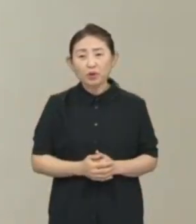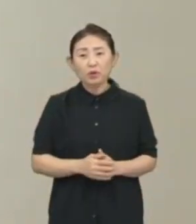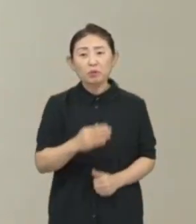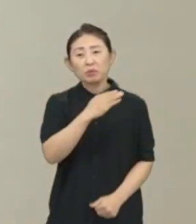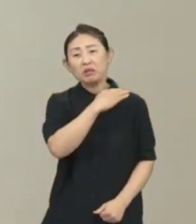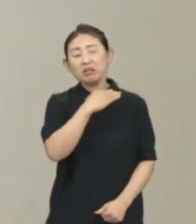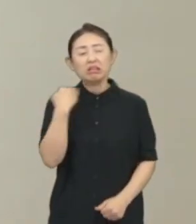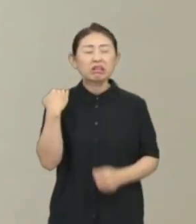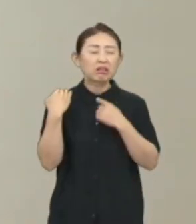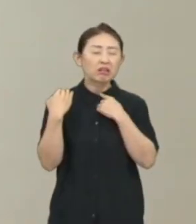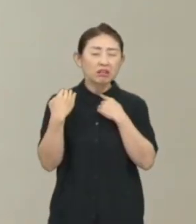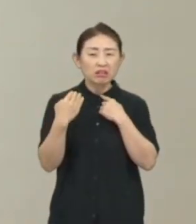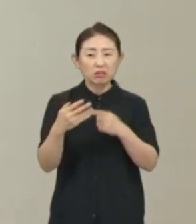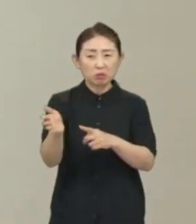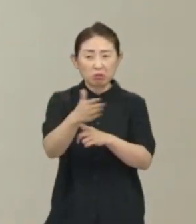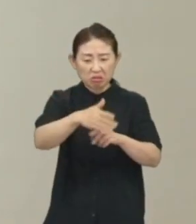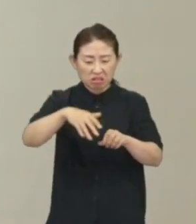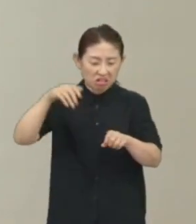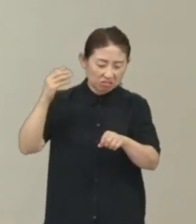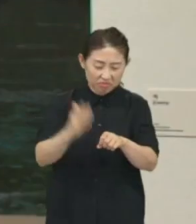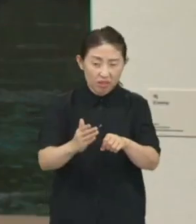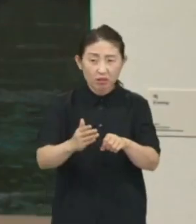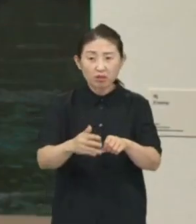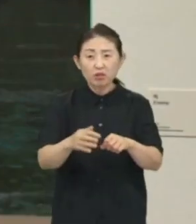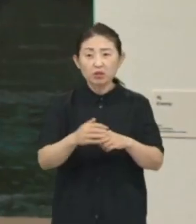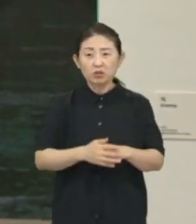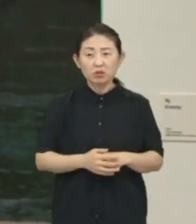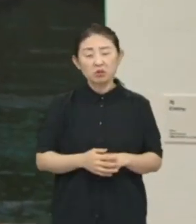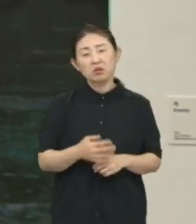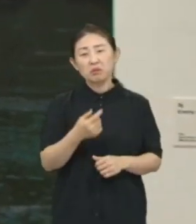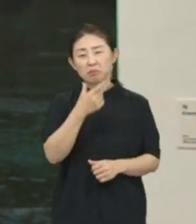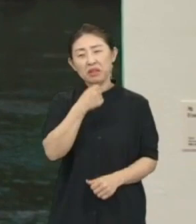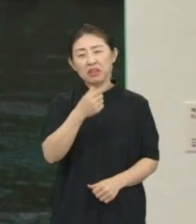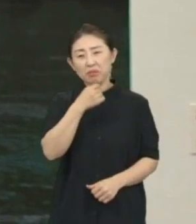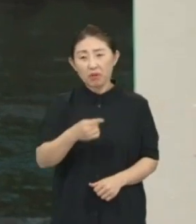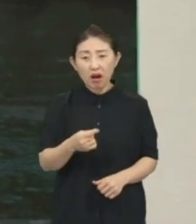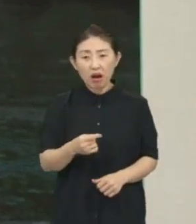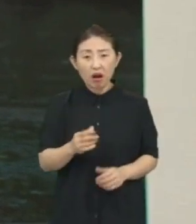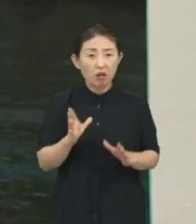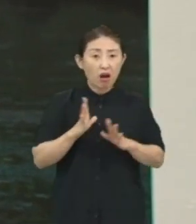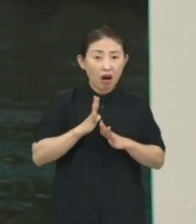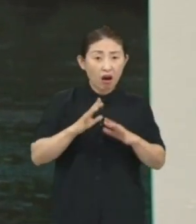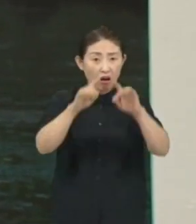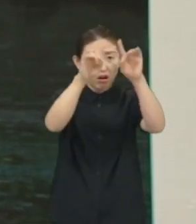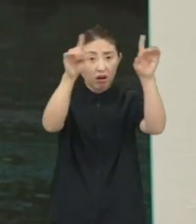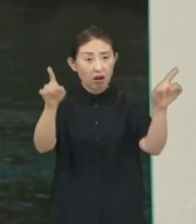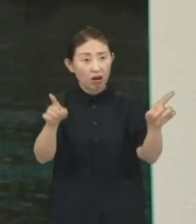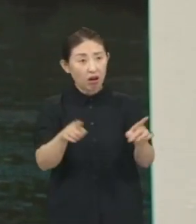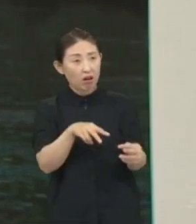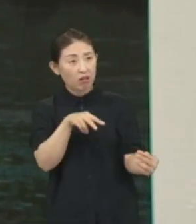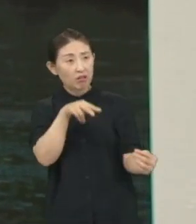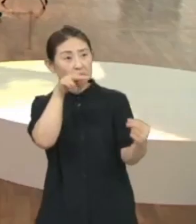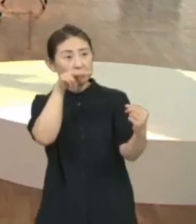손으로 강인하게 고기를 자르고 속옷만 입은 남성은 두려웠던 검은 물체를 그대로